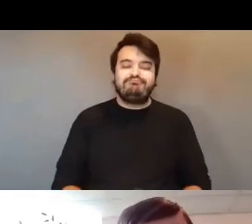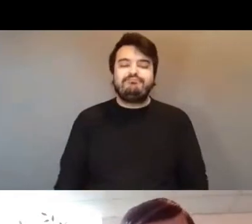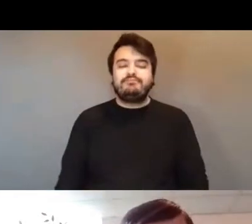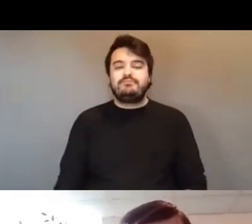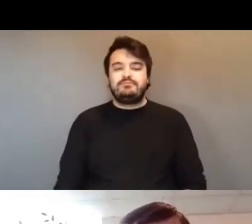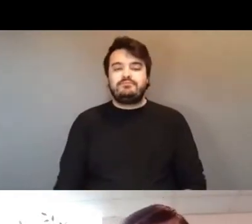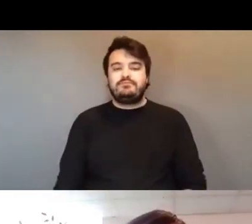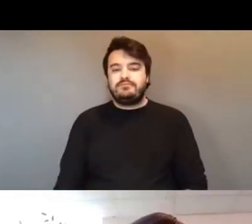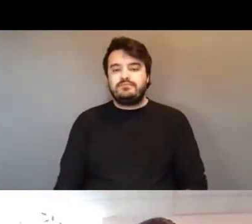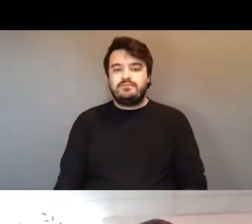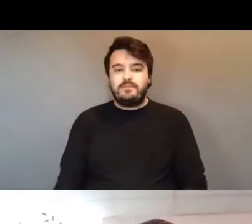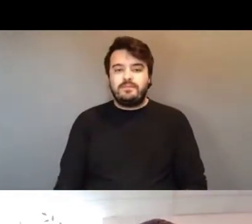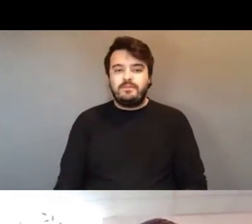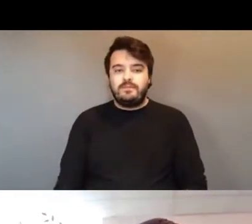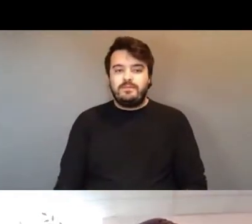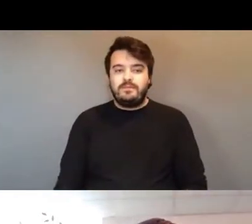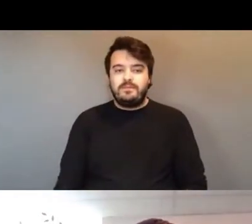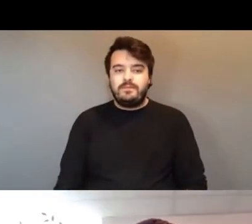Et donc,